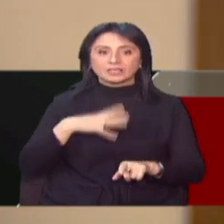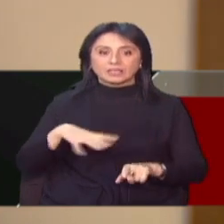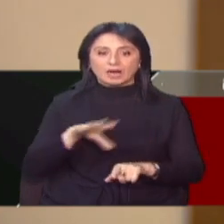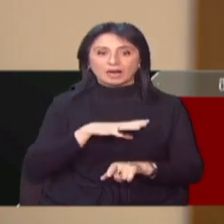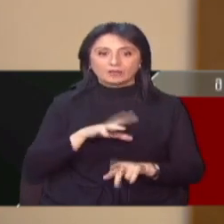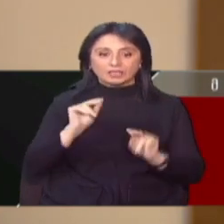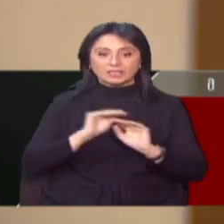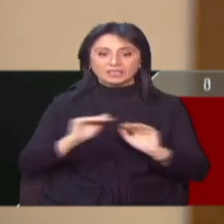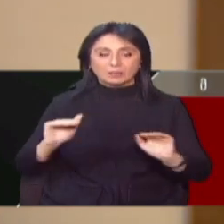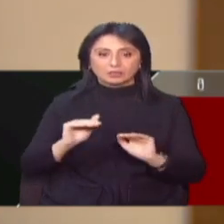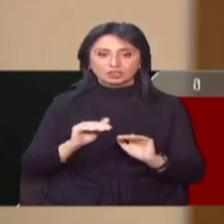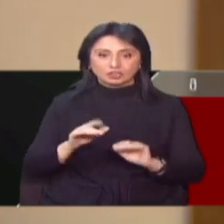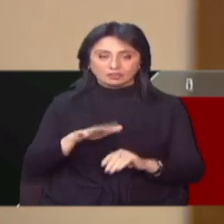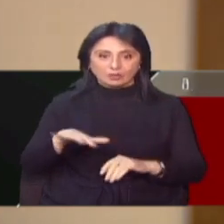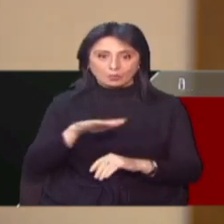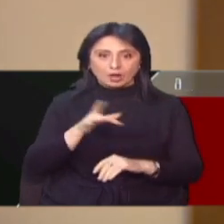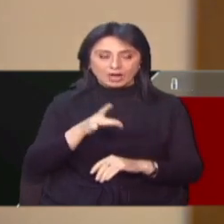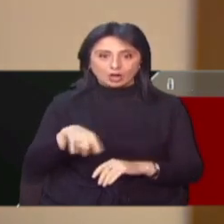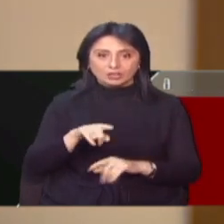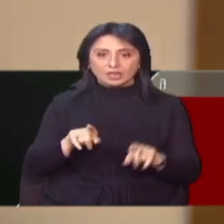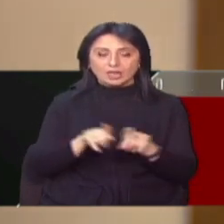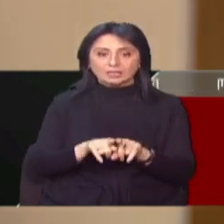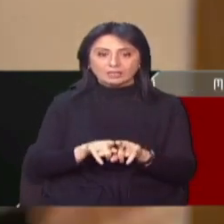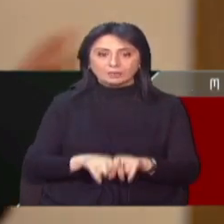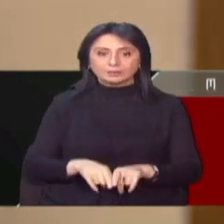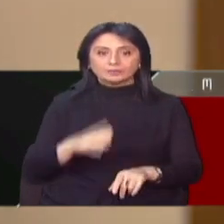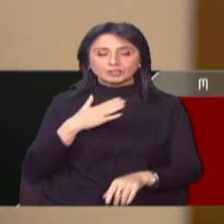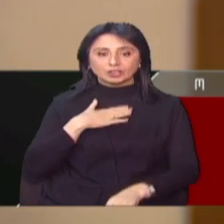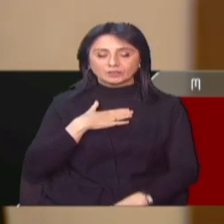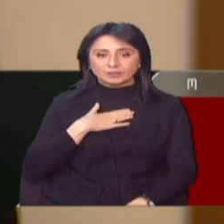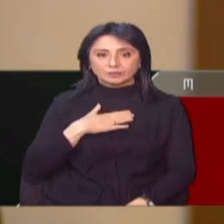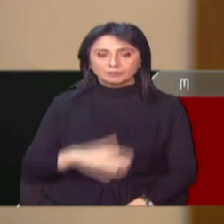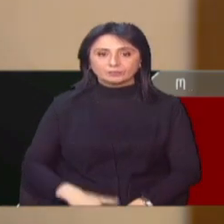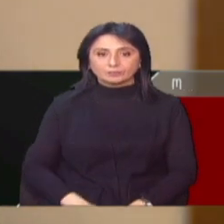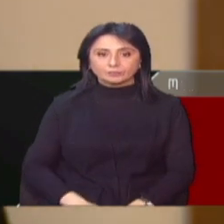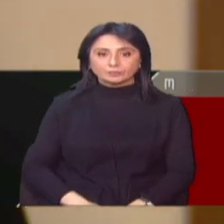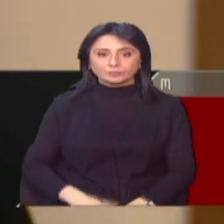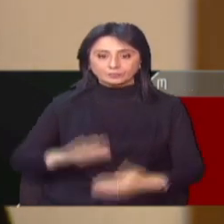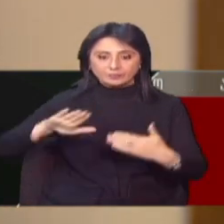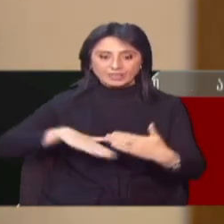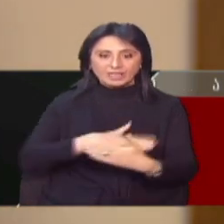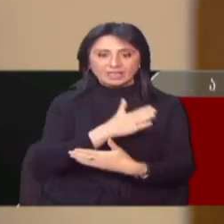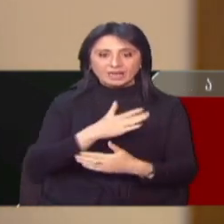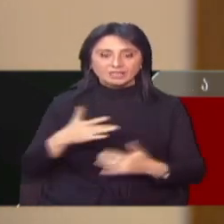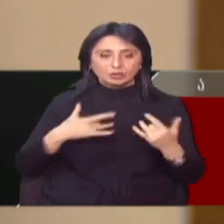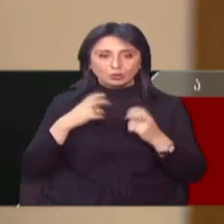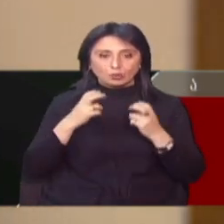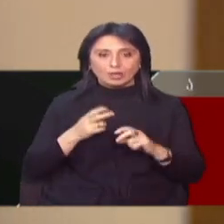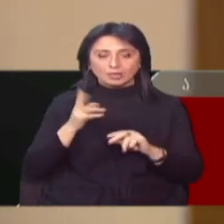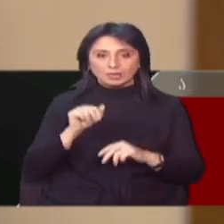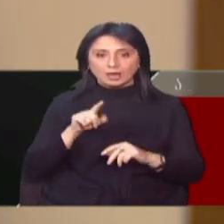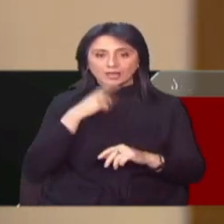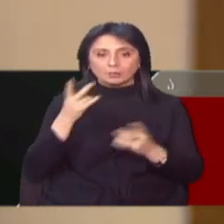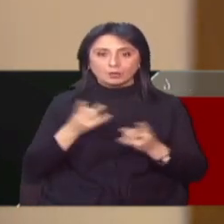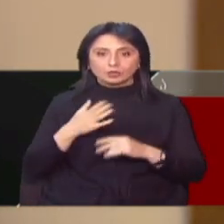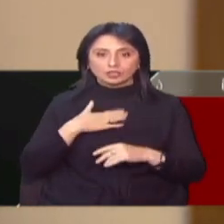საქართველოს სამშვიდობო როლზე რეგიონში, ასევე ჩვენს სატრანზიტო როლზე და რა